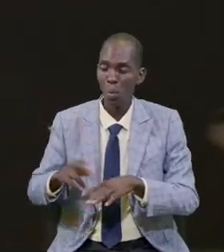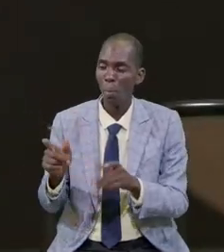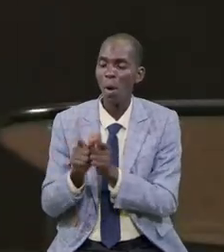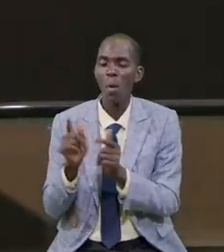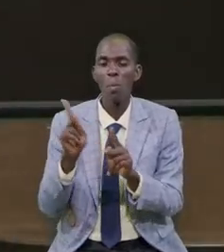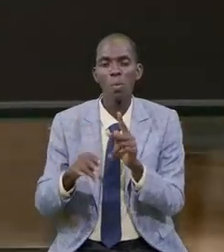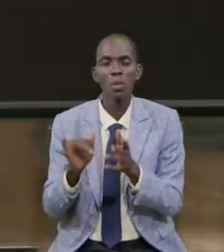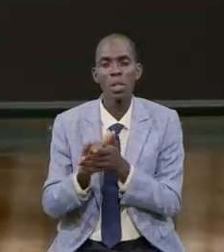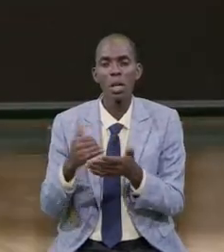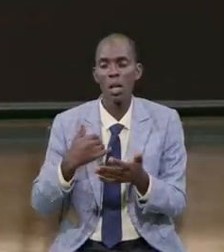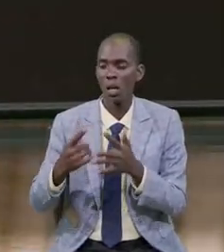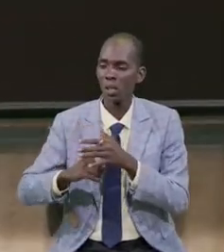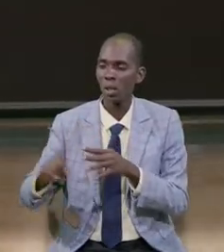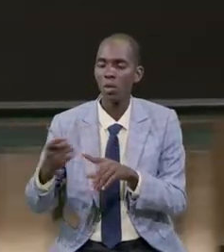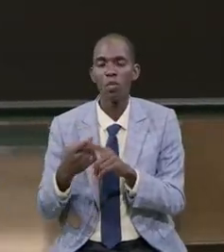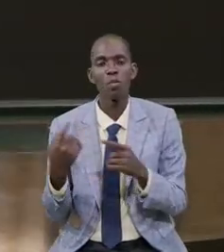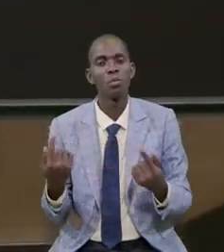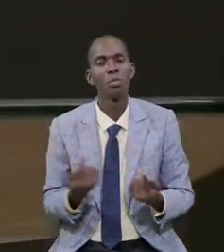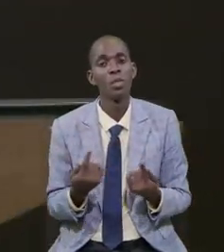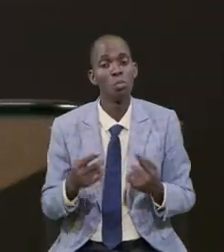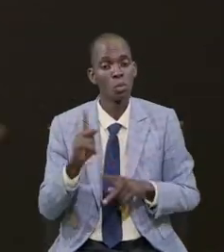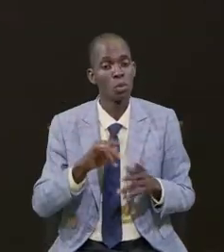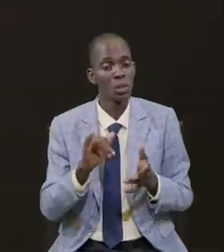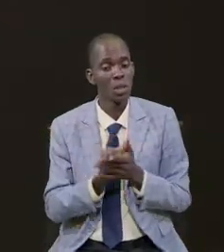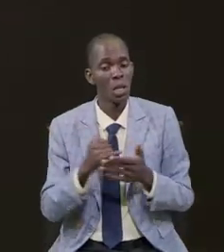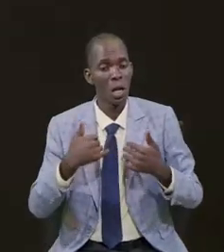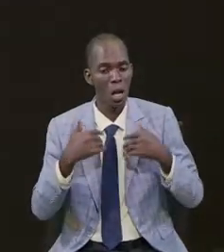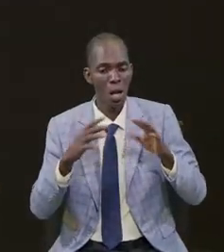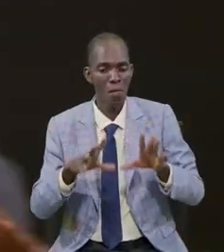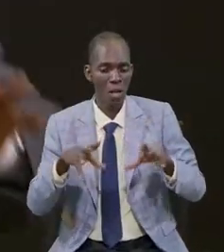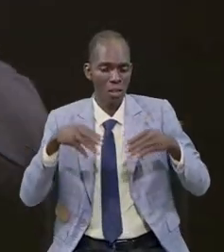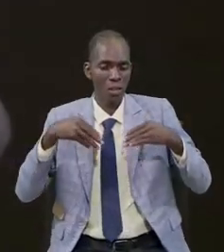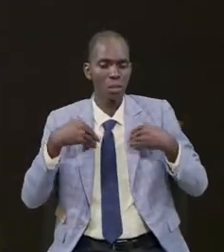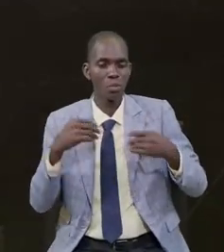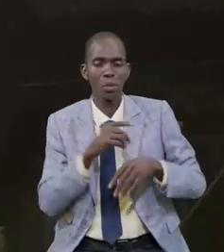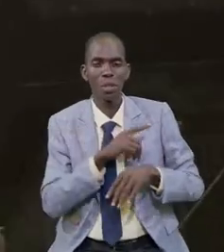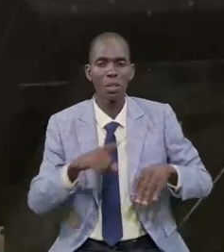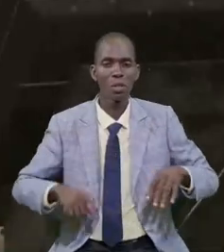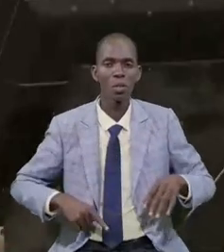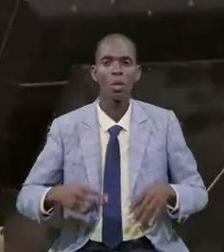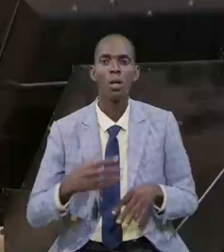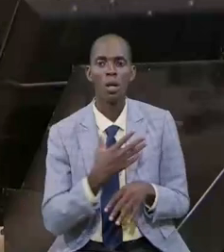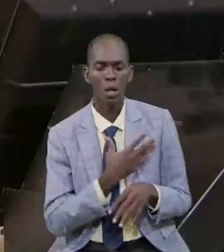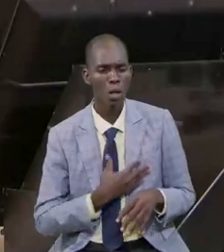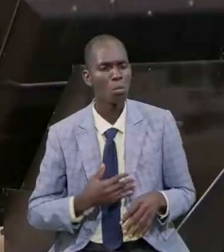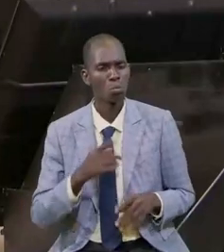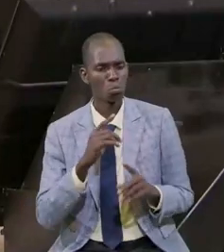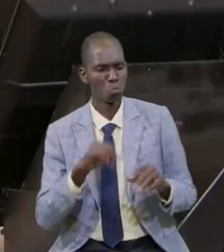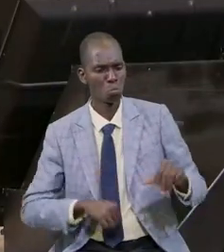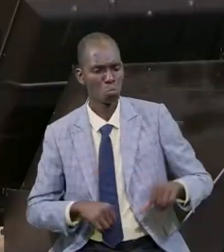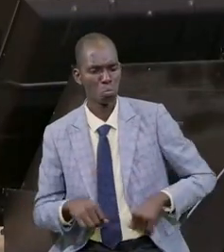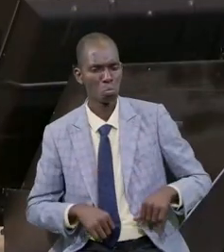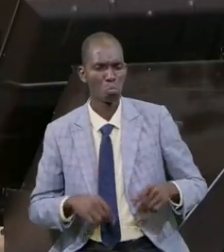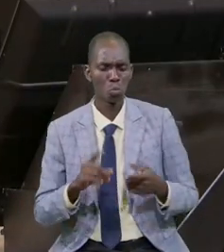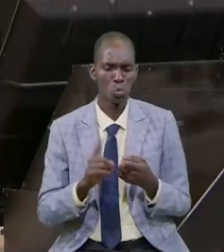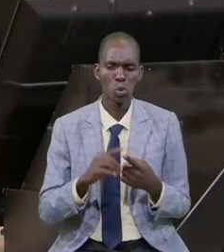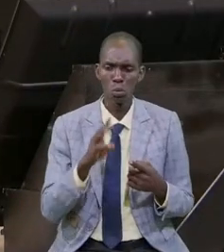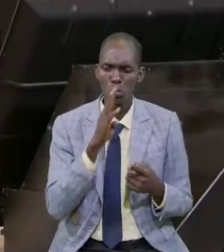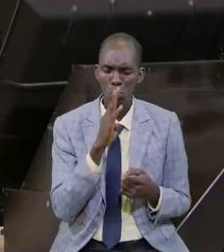péché, des gens qui ont donné leur vie au Seigneur et ils sont sauvés et ils prient d'être sanctifiés et ils